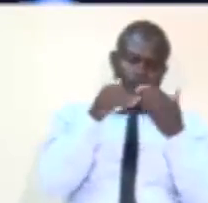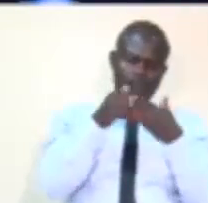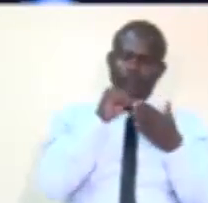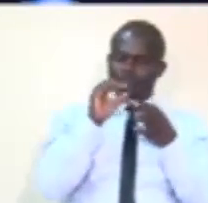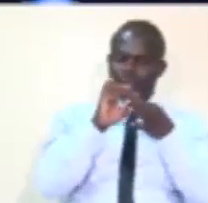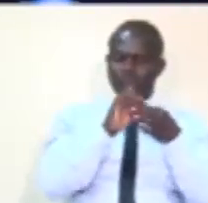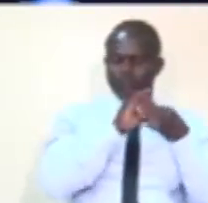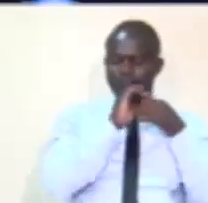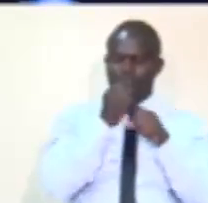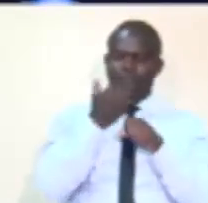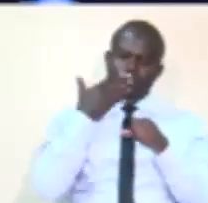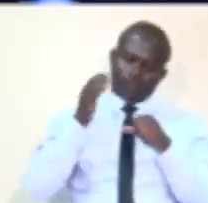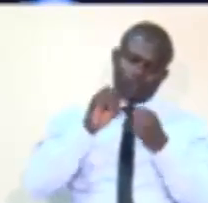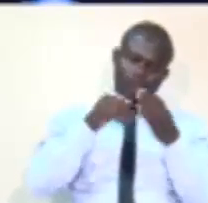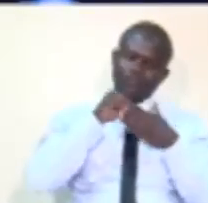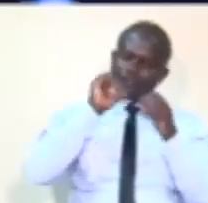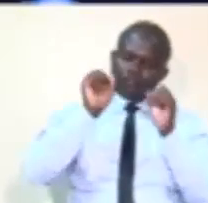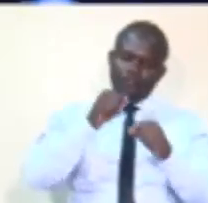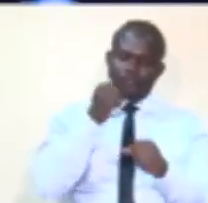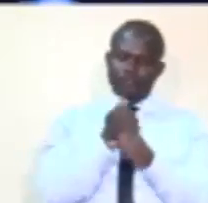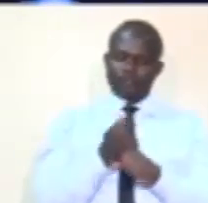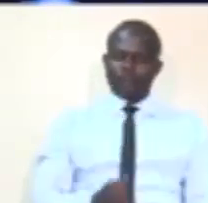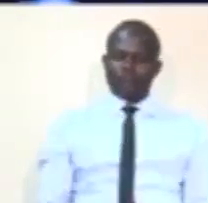tudafatanije tuzabikora nabi cyangwa ntitunabashe kubikora.